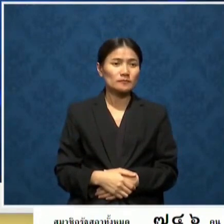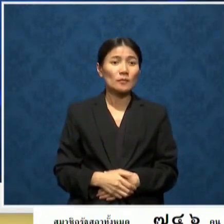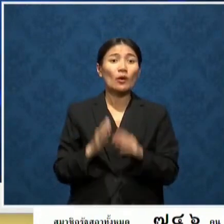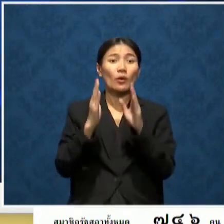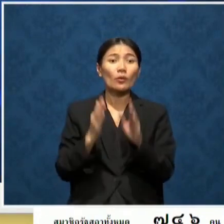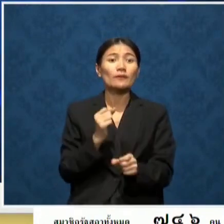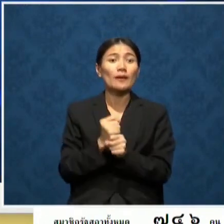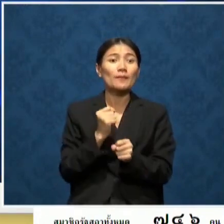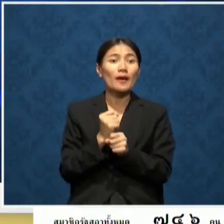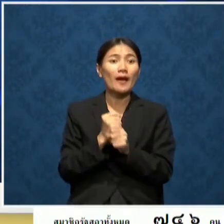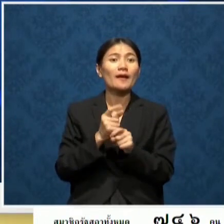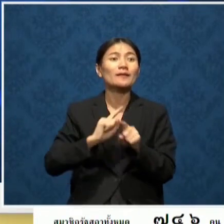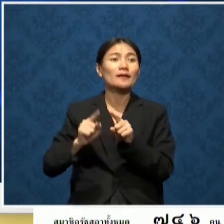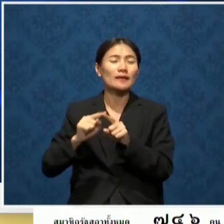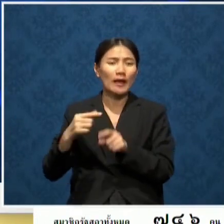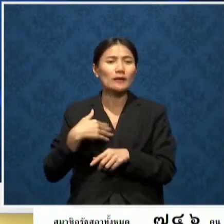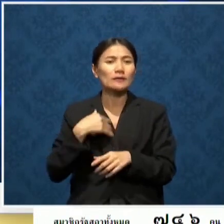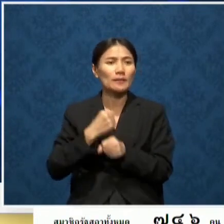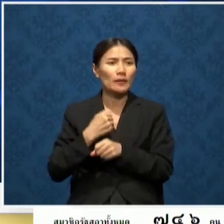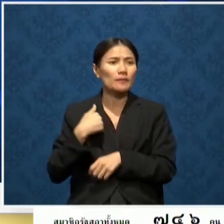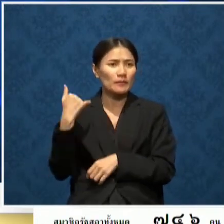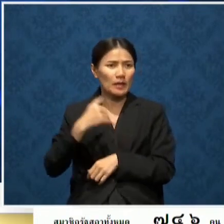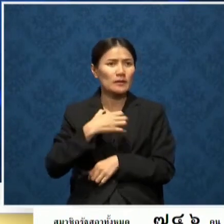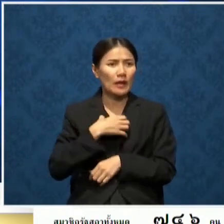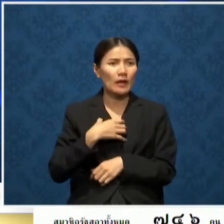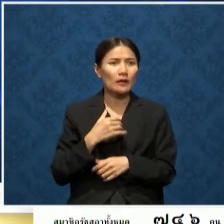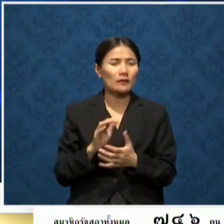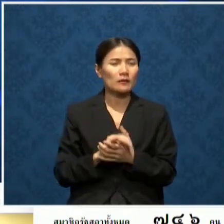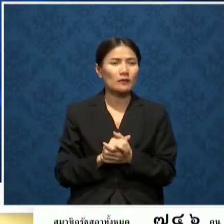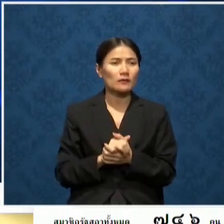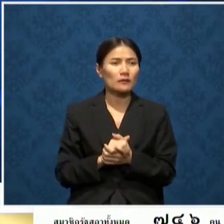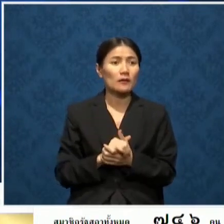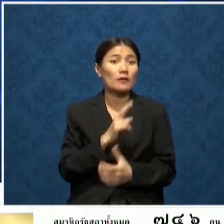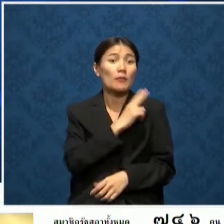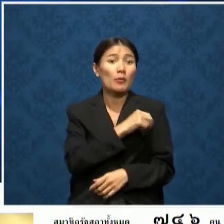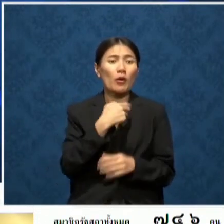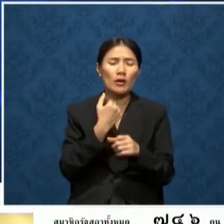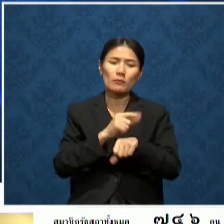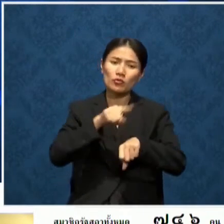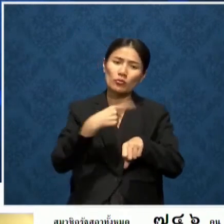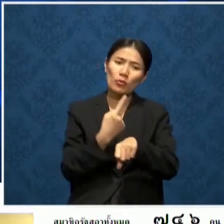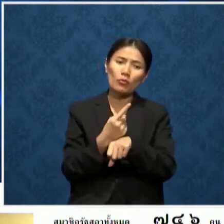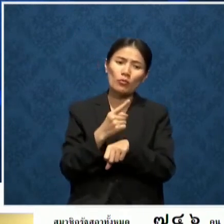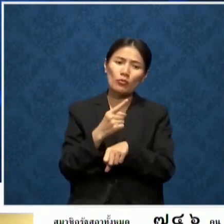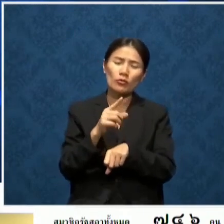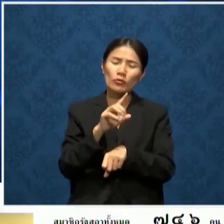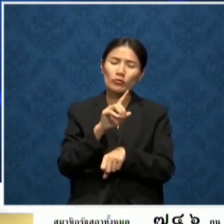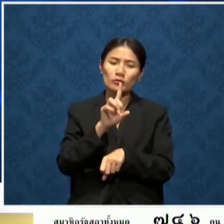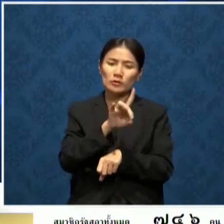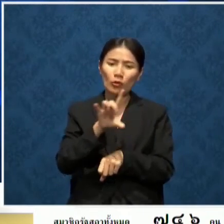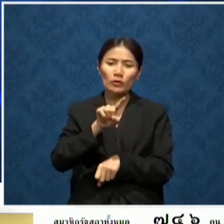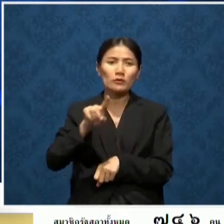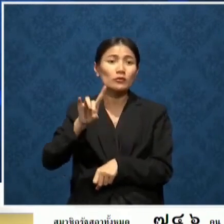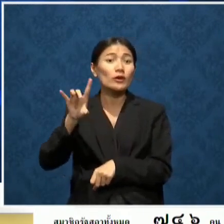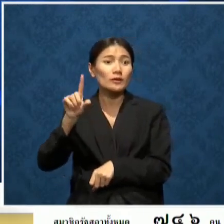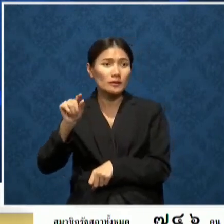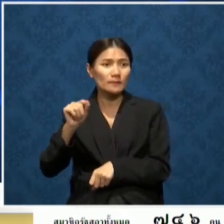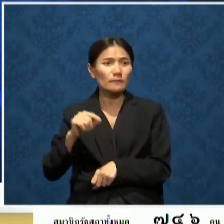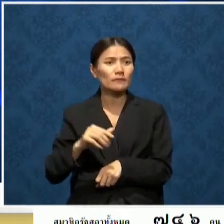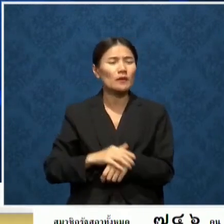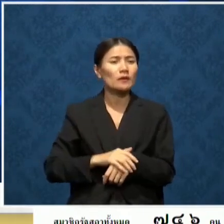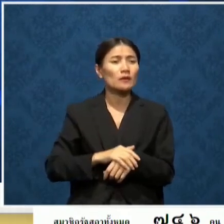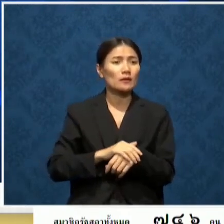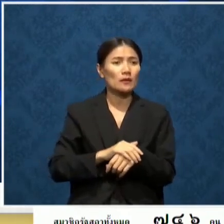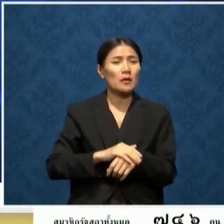็อยากมาทำงานในสภาพเต็หรร้อจะอยู่ที่ประมาณ 100-120 ชั่โลที่หนกสดก็คืออยู่ 26 เวนต่เดือน